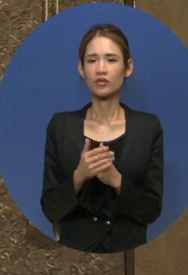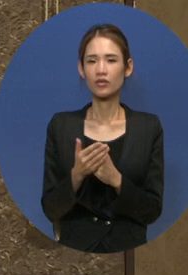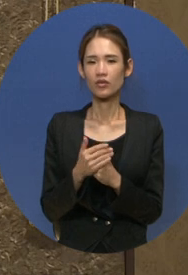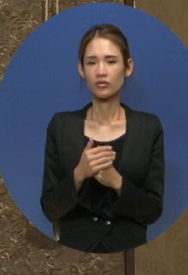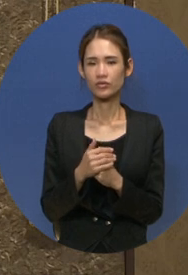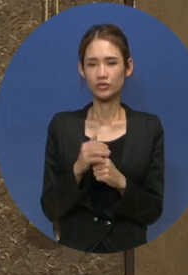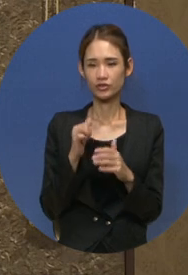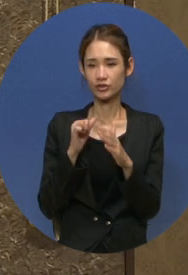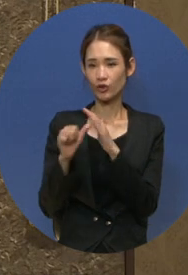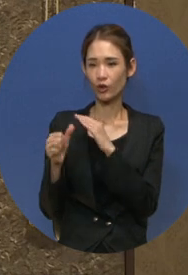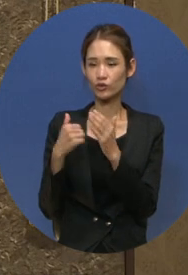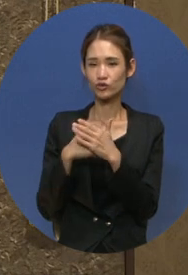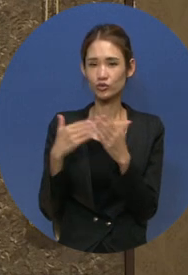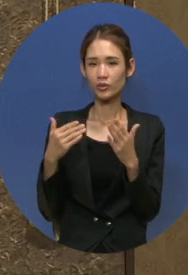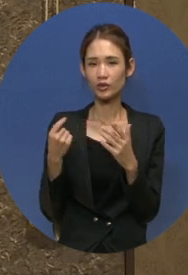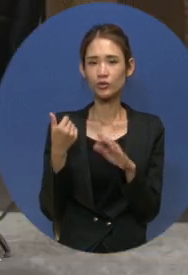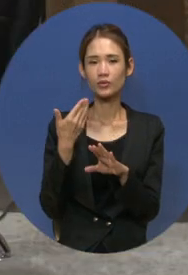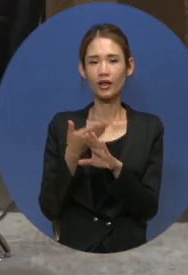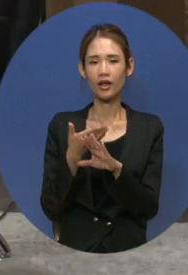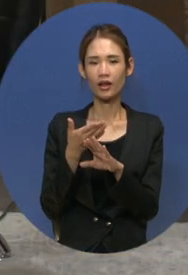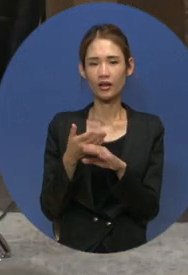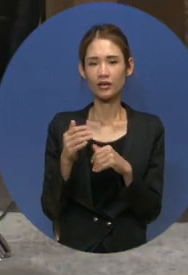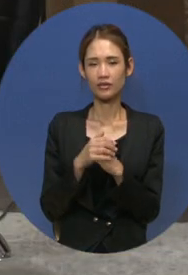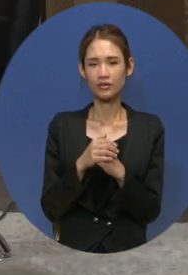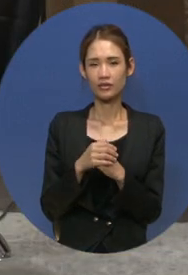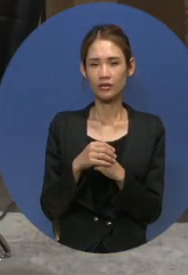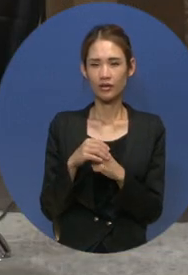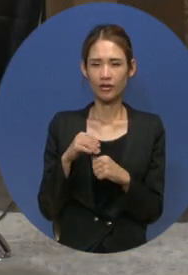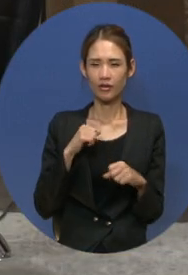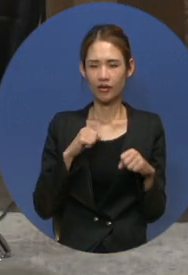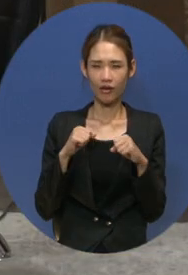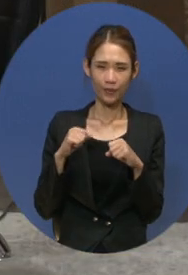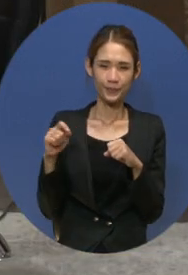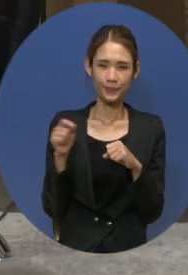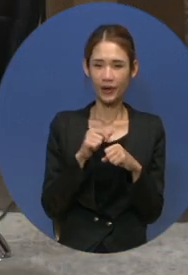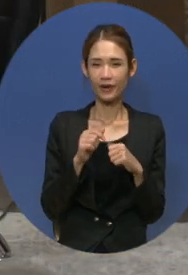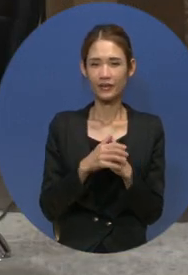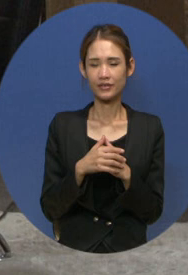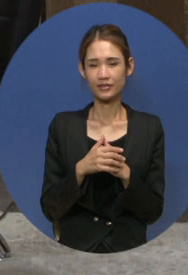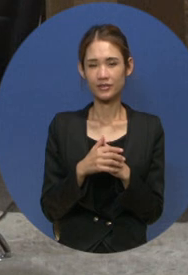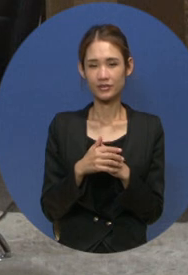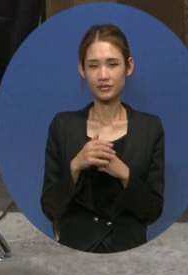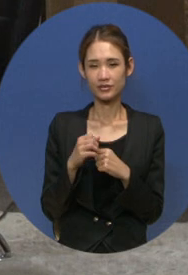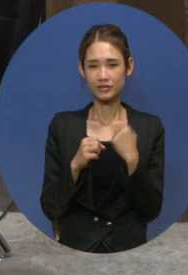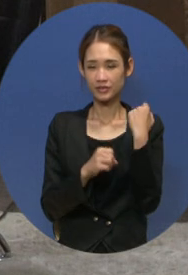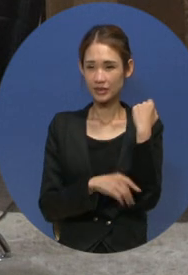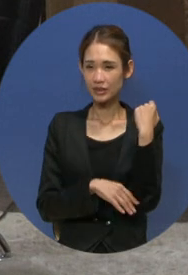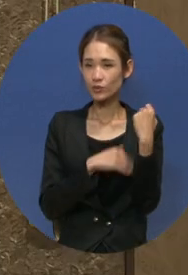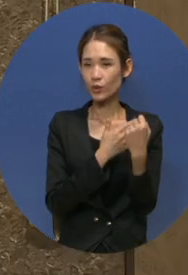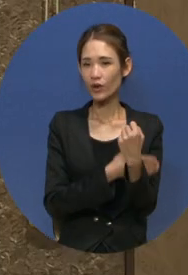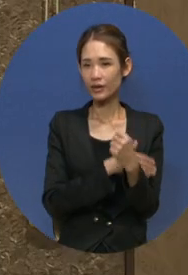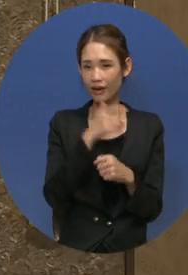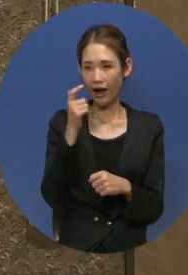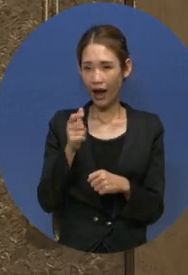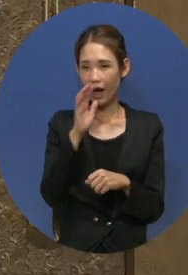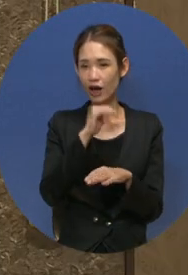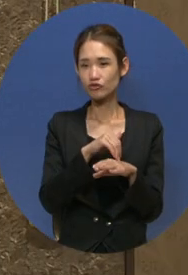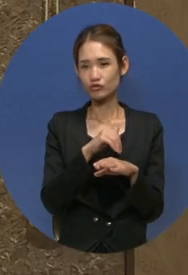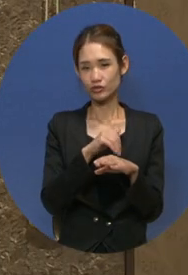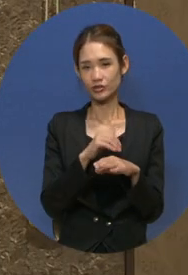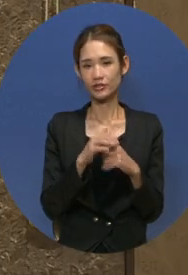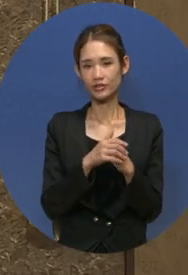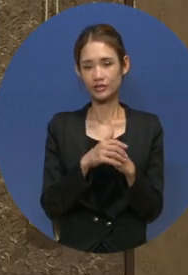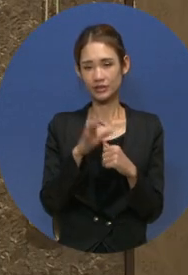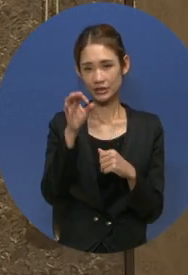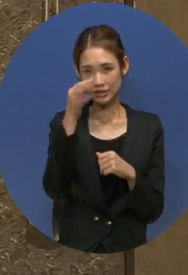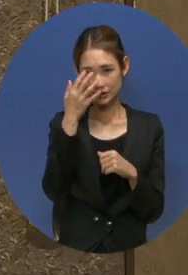이제 선수반의 경우는 굉장히 달라요. 말부터, 스파르타인가요? 그렇죠. 기초 체력 강화 훈련에서부터